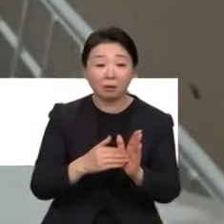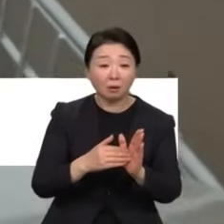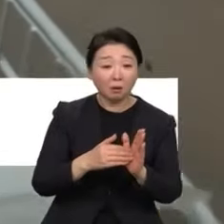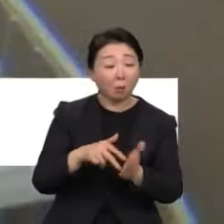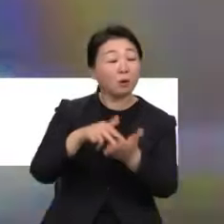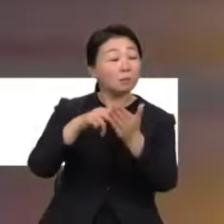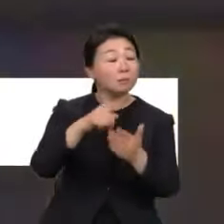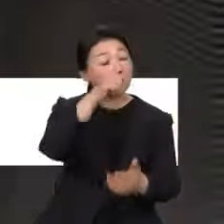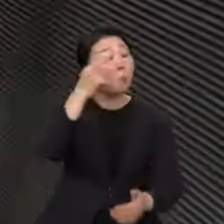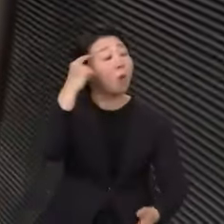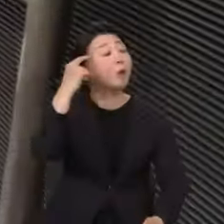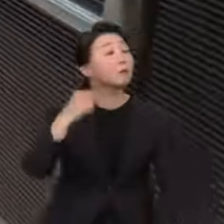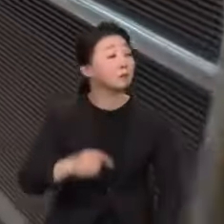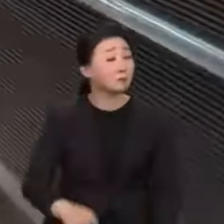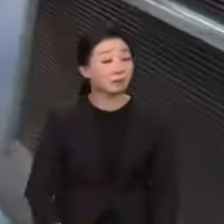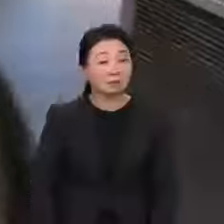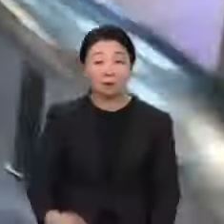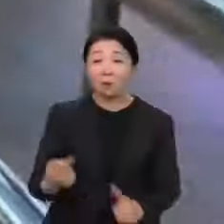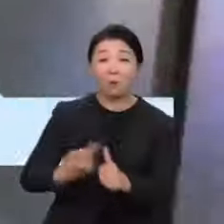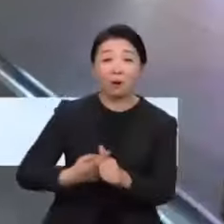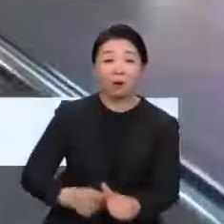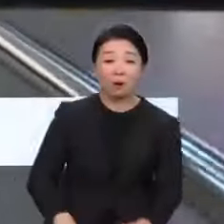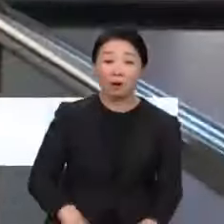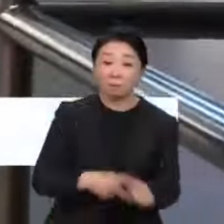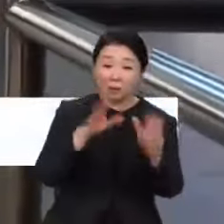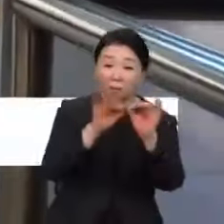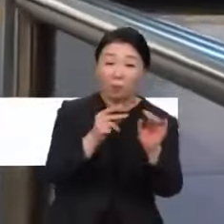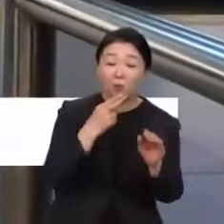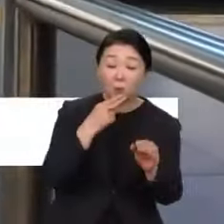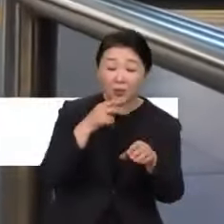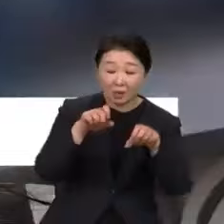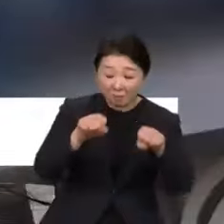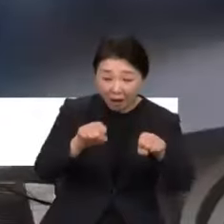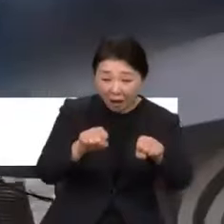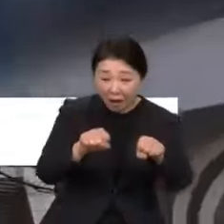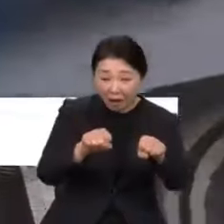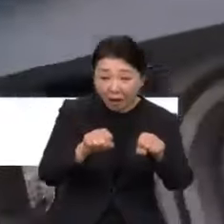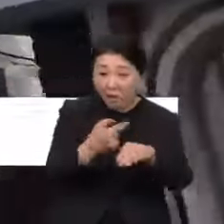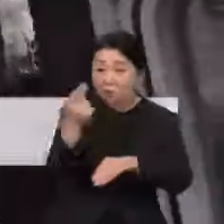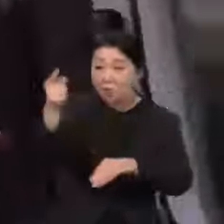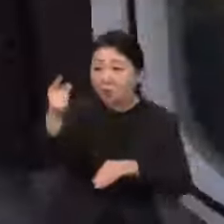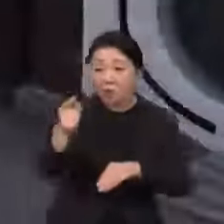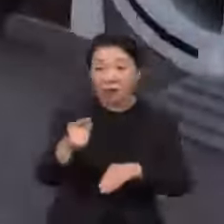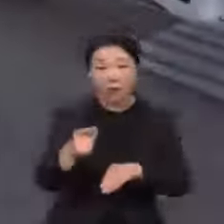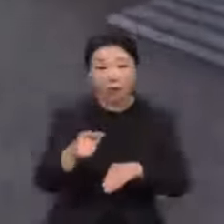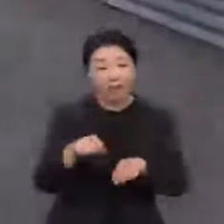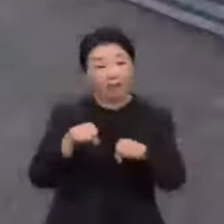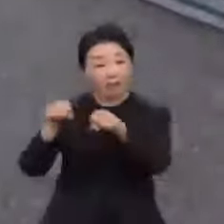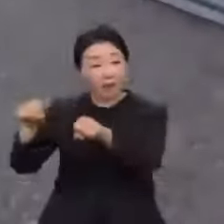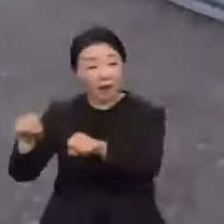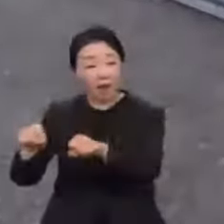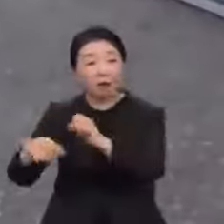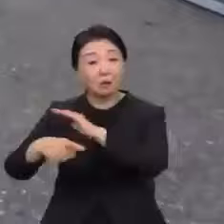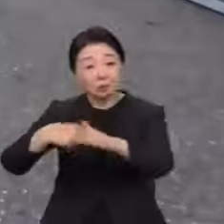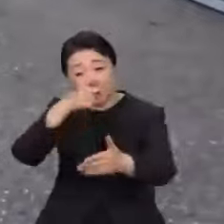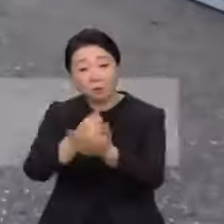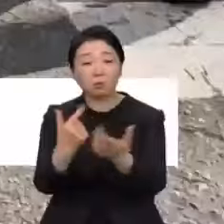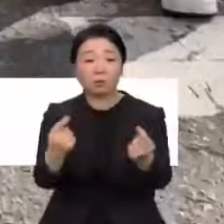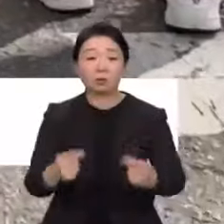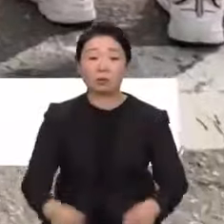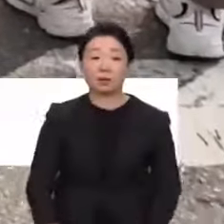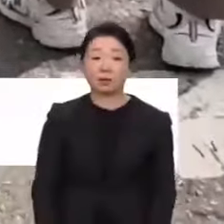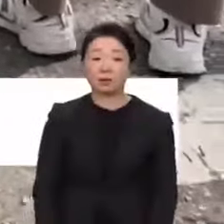그거 참견하냐고. 마트 동의 없이 마트 밖으로 카트를 쓰면 절도죄로 처벌받을 수 있습니다.